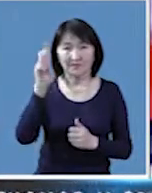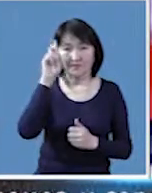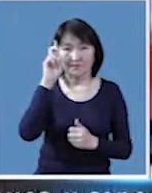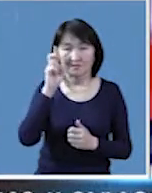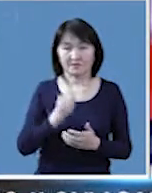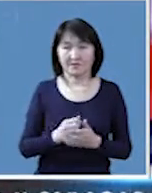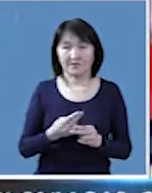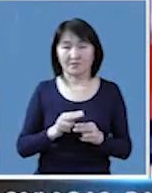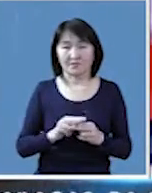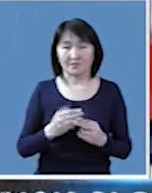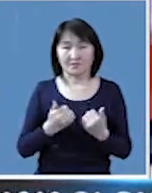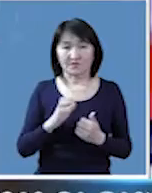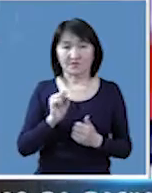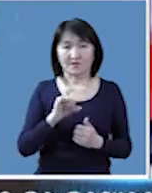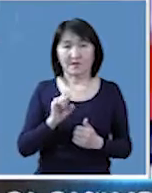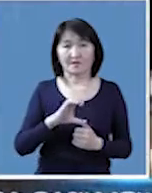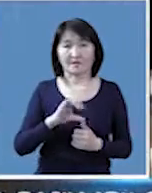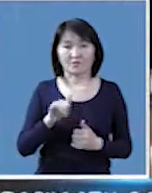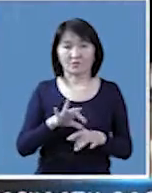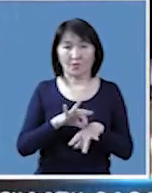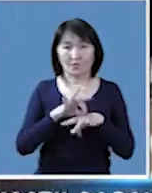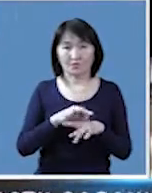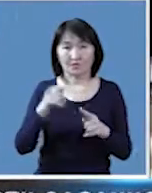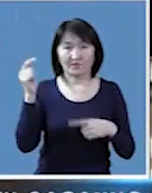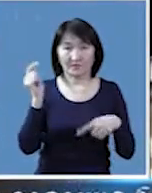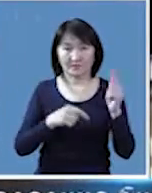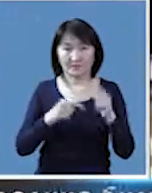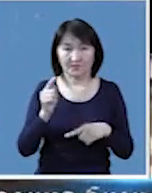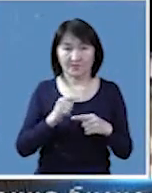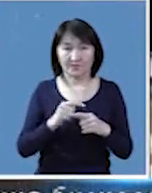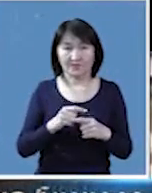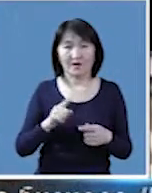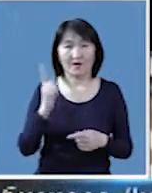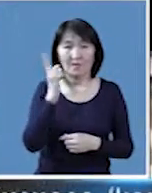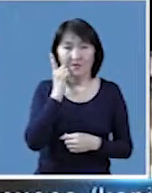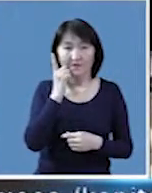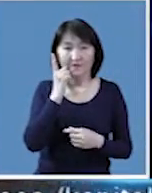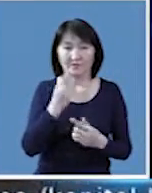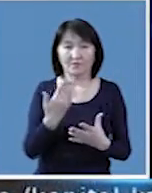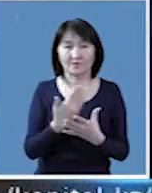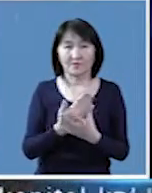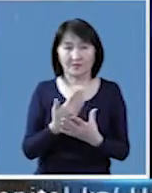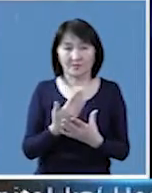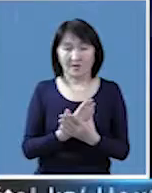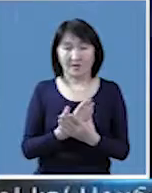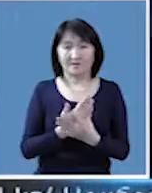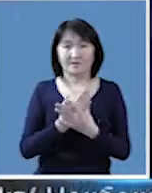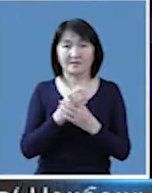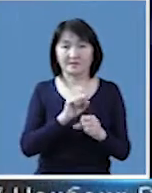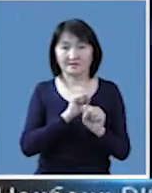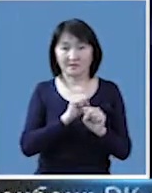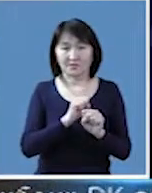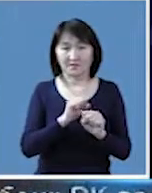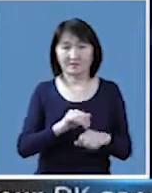государства. По этому поводу в Сарысуском районе прошло семинар-совещание на тему «Мобильные услуги в сфере защиты предпринимательства». Форум